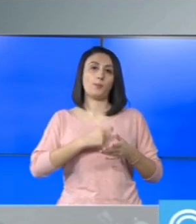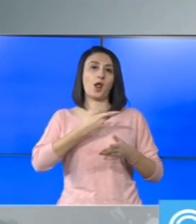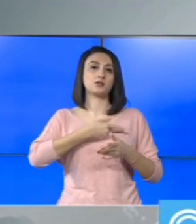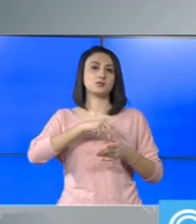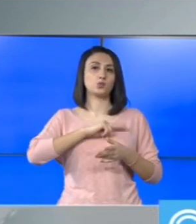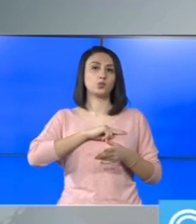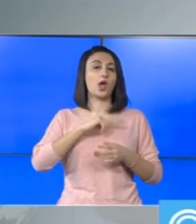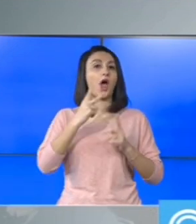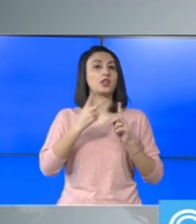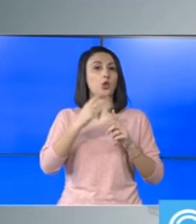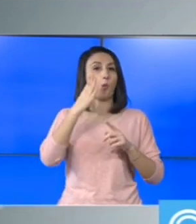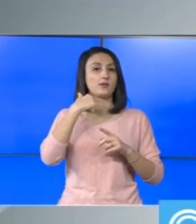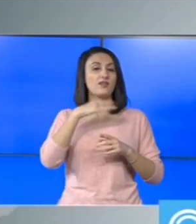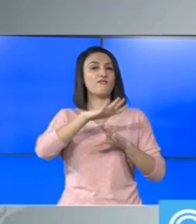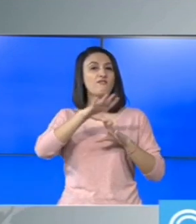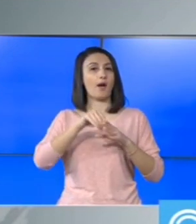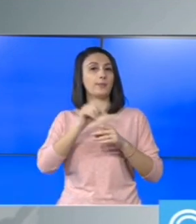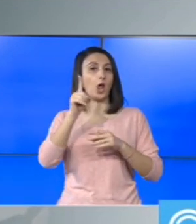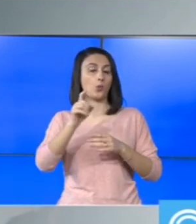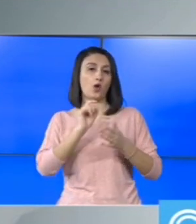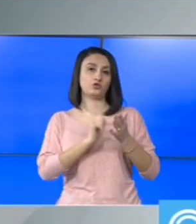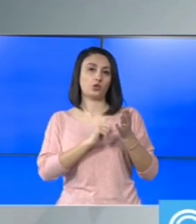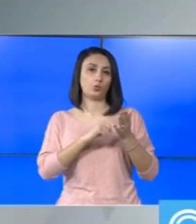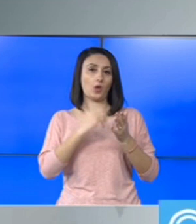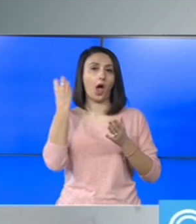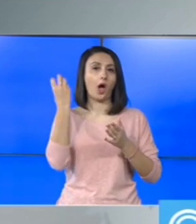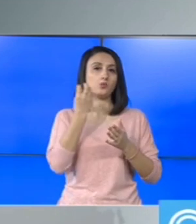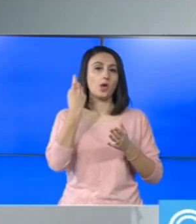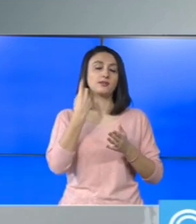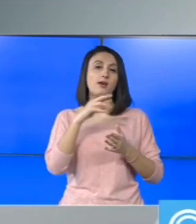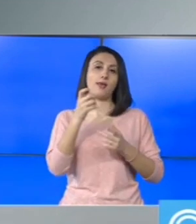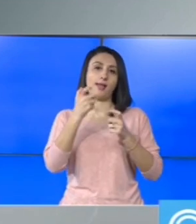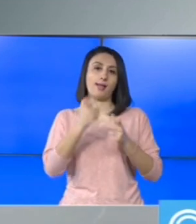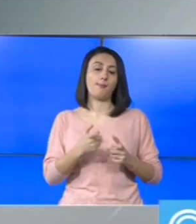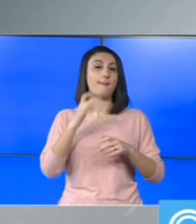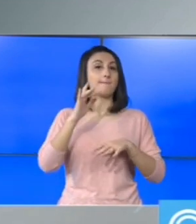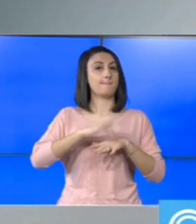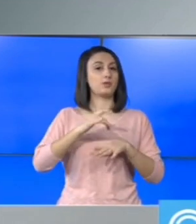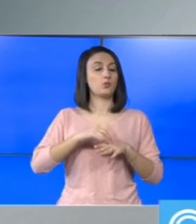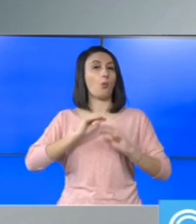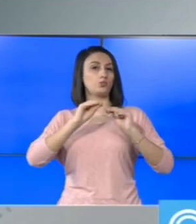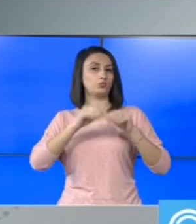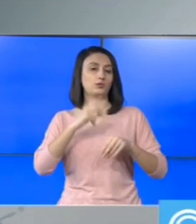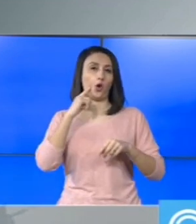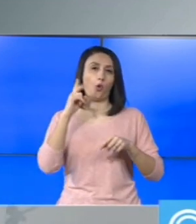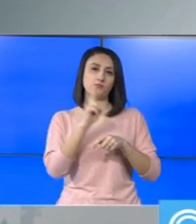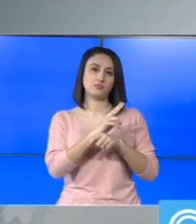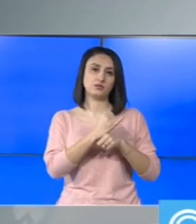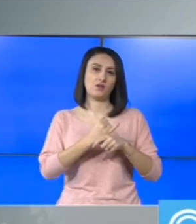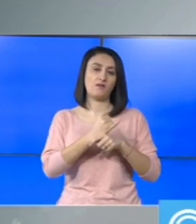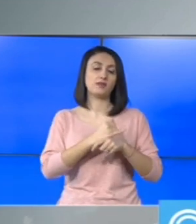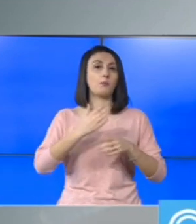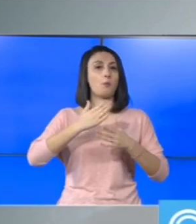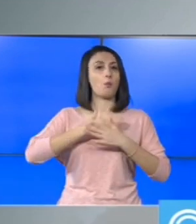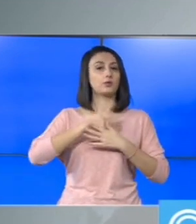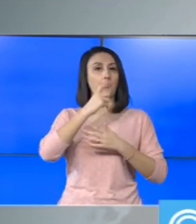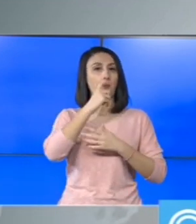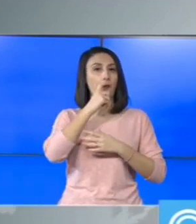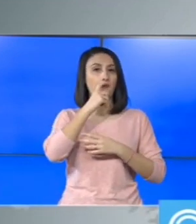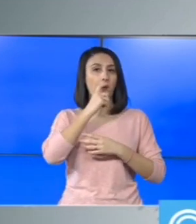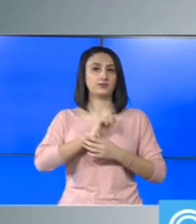a doua zi familia acestuia a solicitat ambulanța însă echipajul medical sosit a constatat decesul bărbatului din